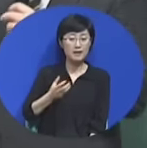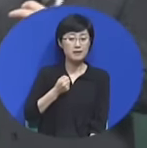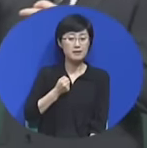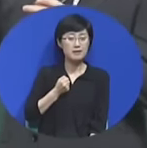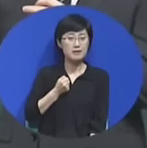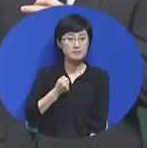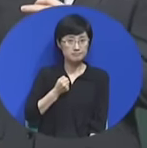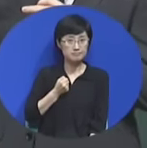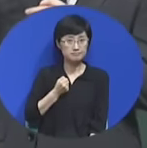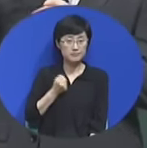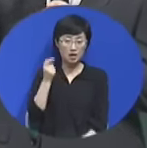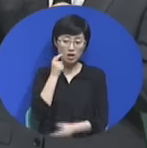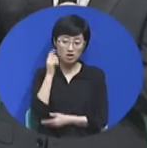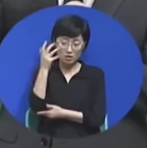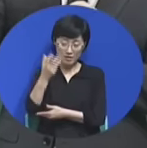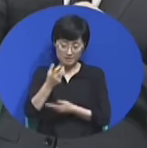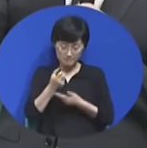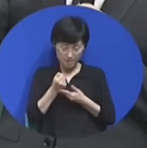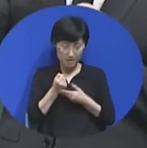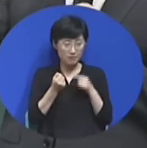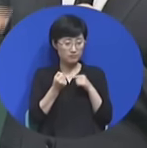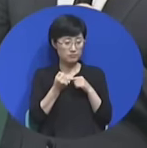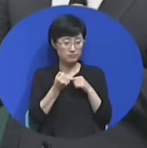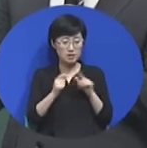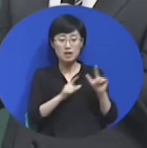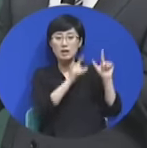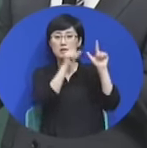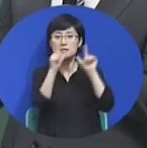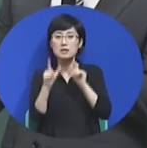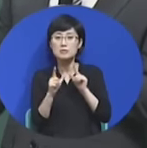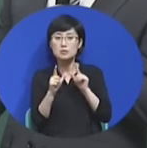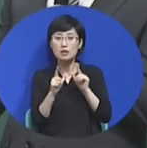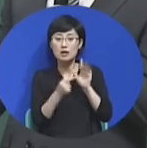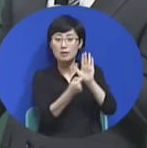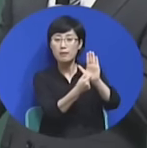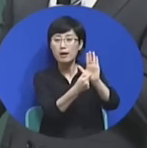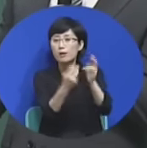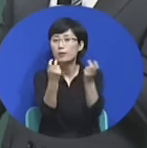这个荣耀会赐给赐在我的身上。 그 내 측에서 이 영광이 어떻게 부어진지 아십니까?